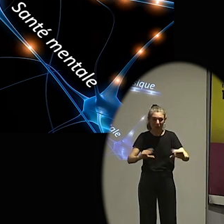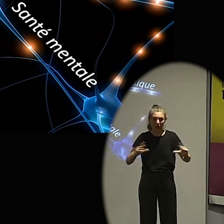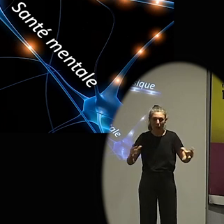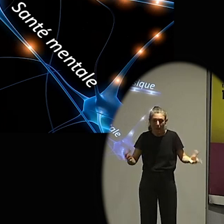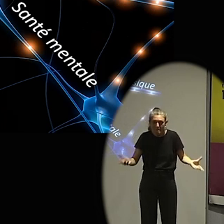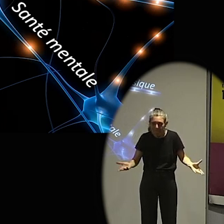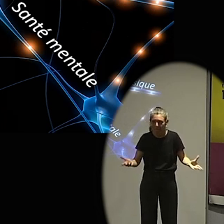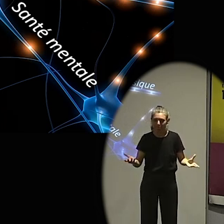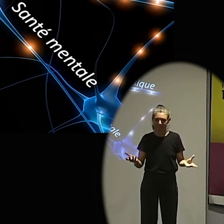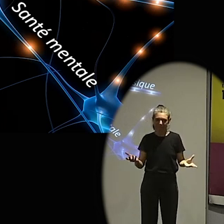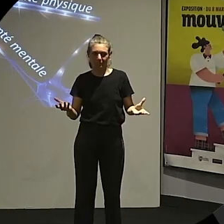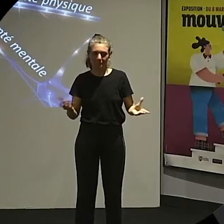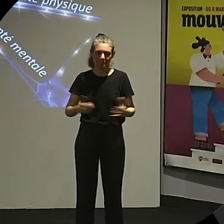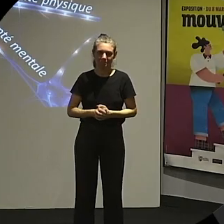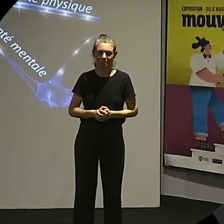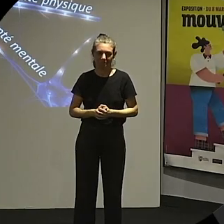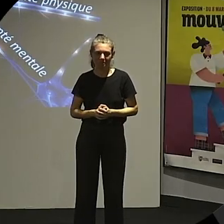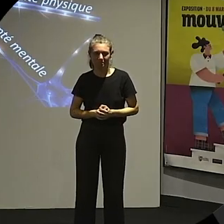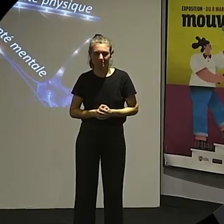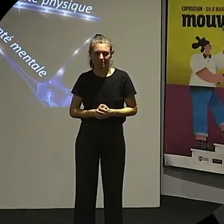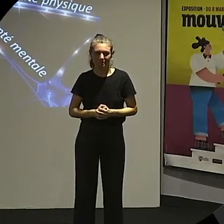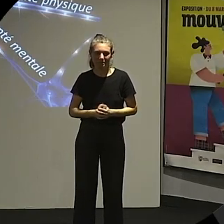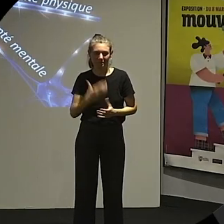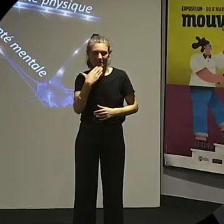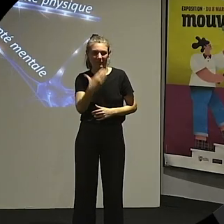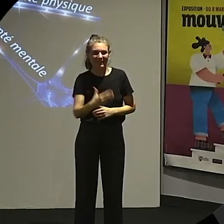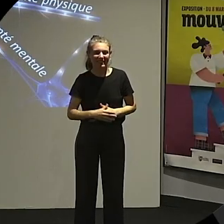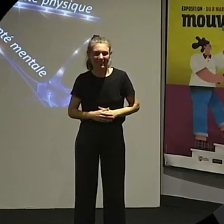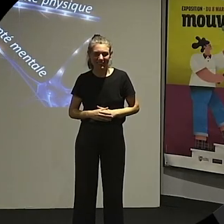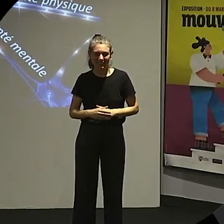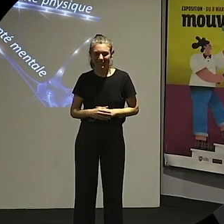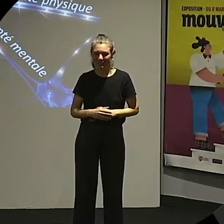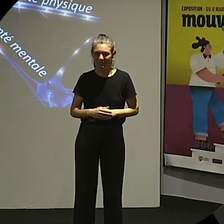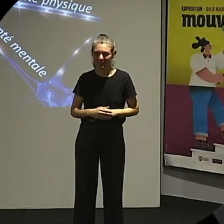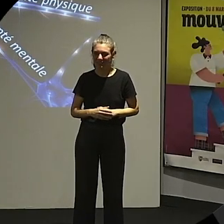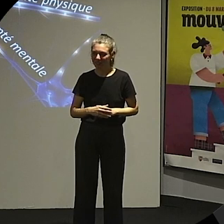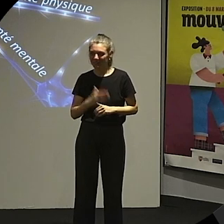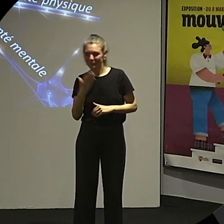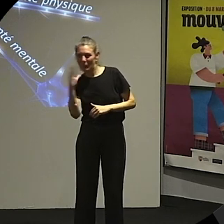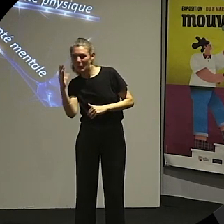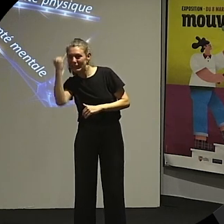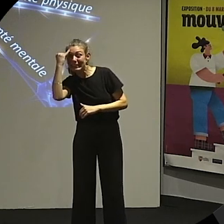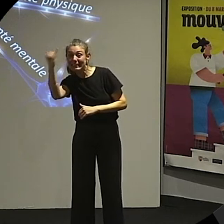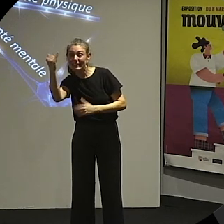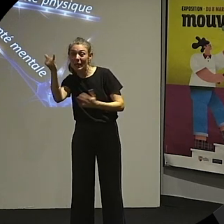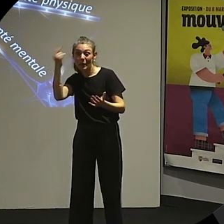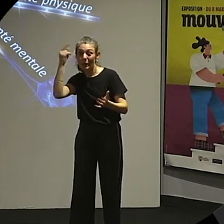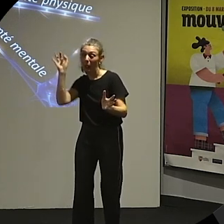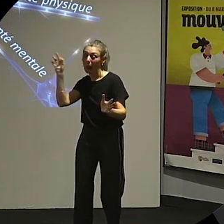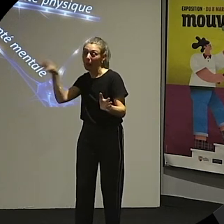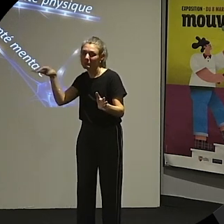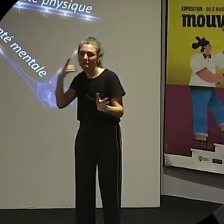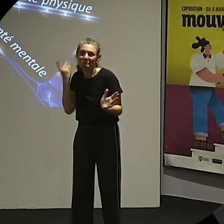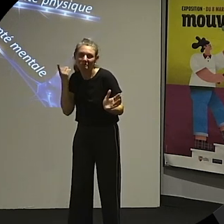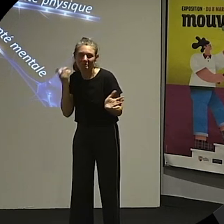limité à cet égard-là. Merci pour ta réponse. Est-ce qu'il y a d'autres personnes qui auront des idées par rapport à cette